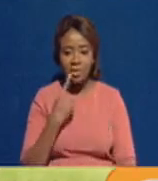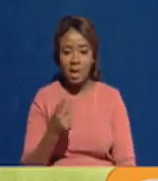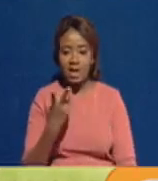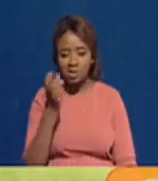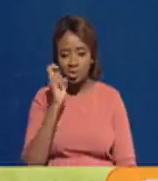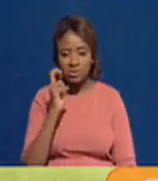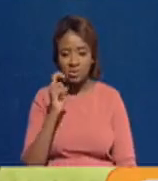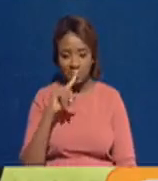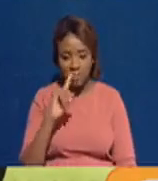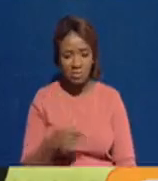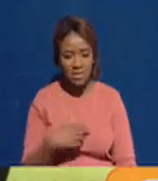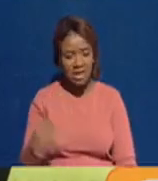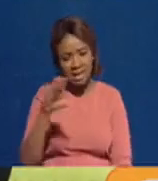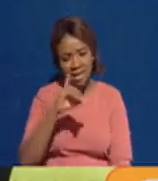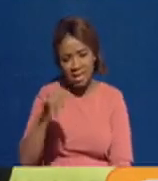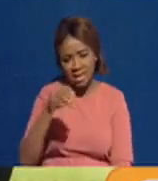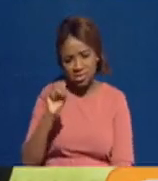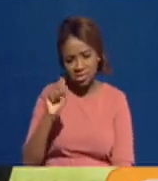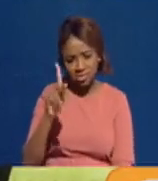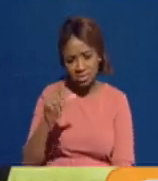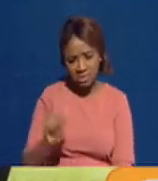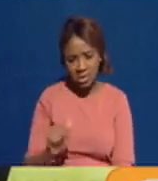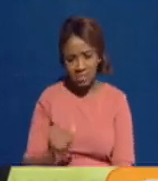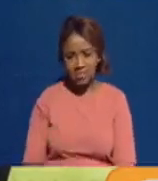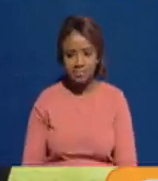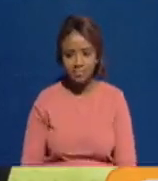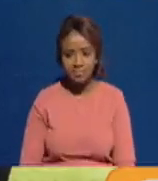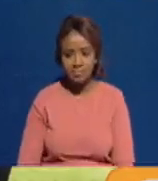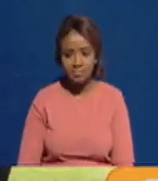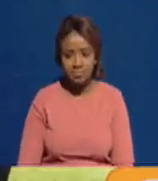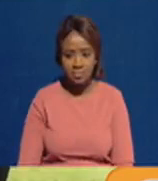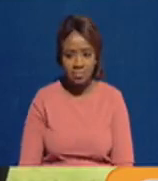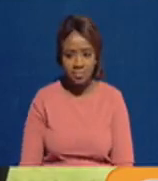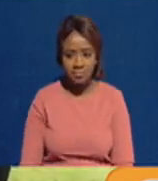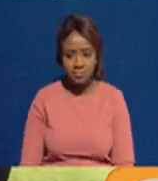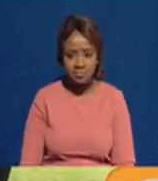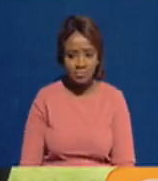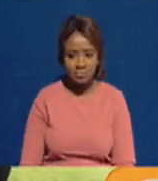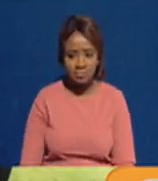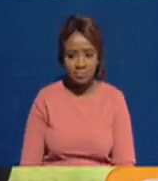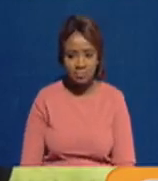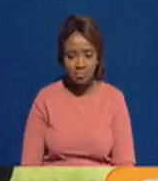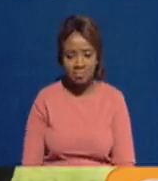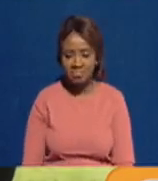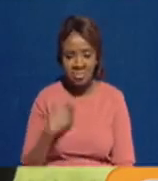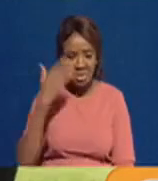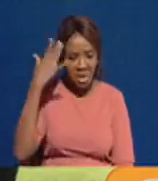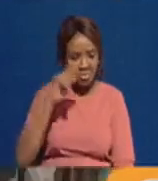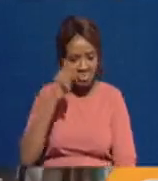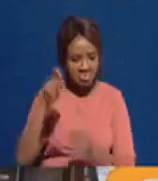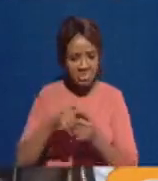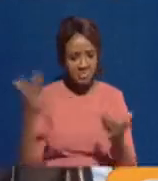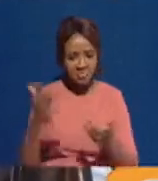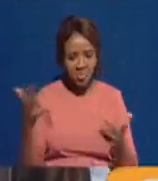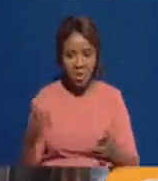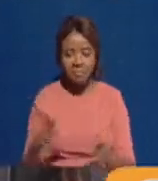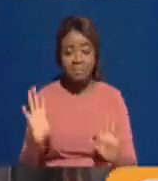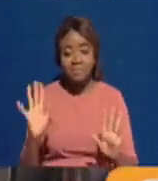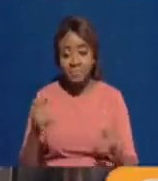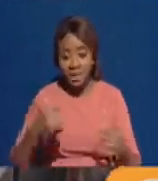120,000 ati Joska ati bibi ya Wairia alinunua plot Joska hapo sijui ni Kamuru ama ni Joska hata sijui na kuanga wapi.